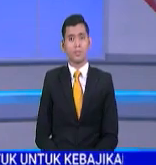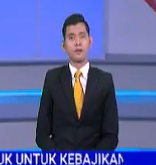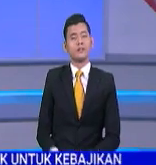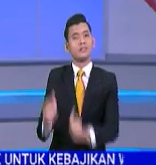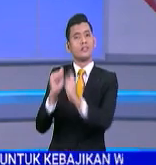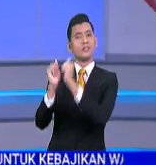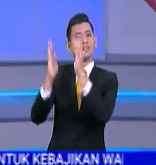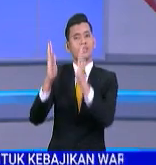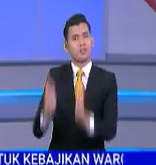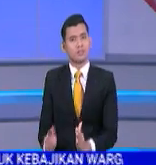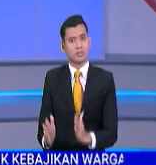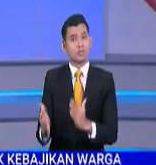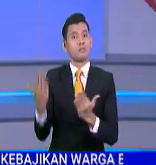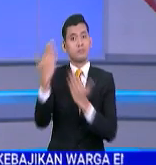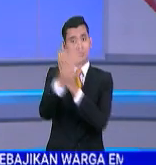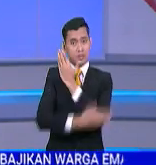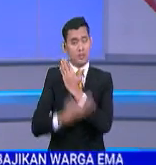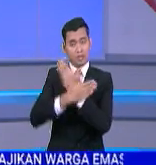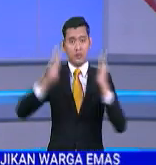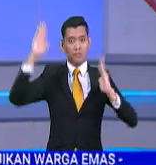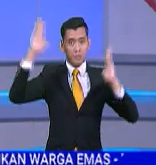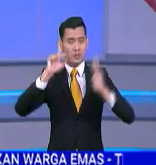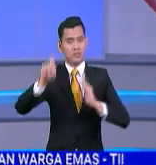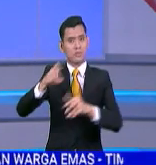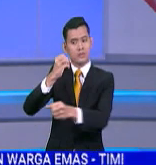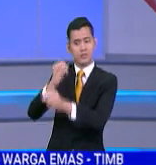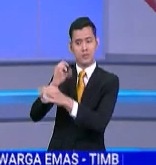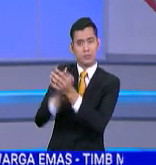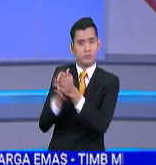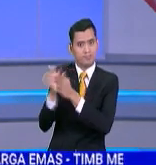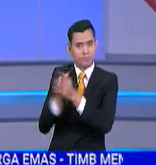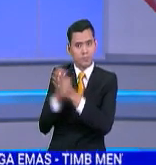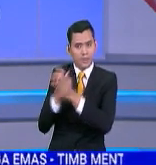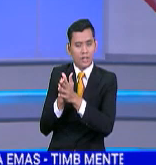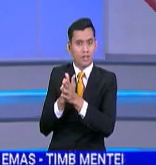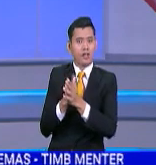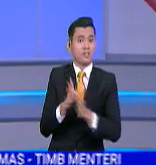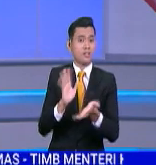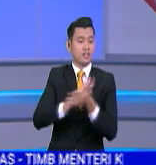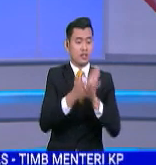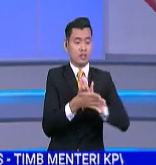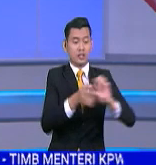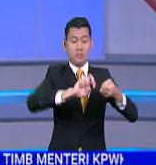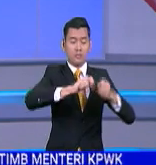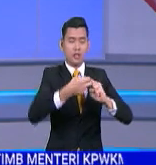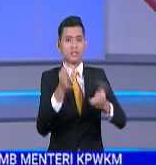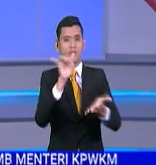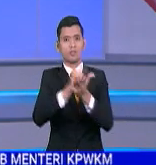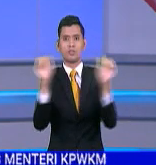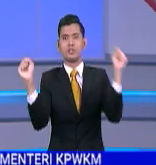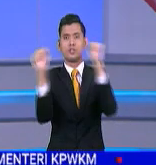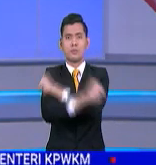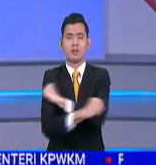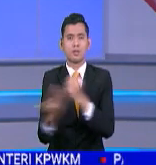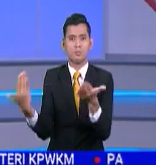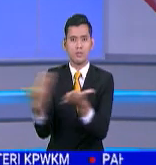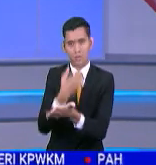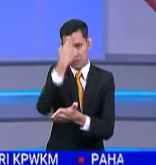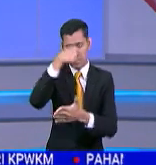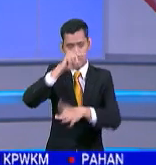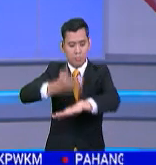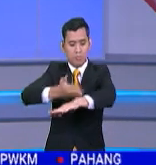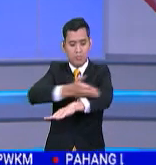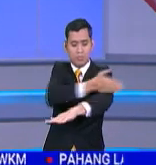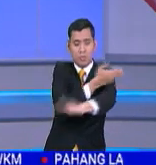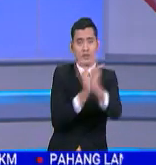Atlet negara perlu terus bekerja keras dan jadikan setiap masalah sebagai cabaran baru untuk meningkatkan tahap prestasi.